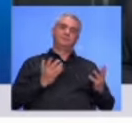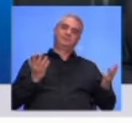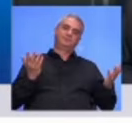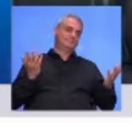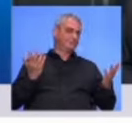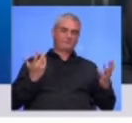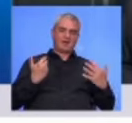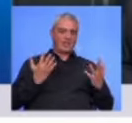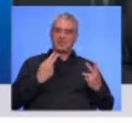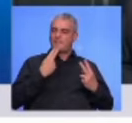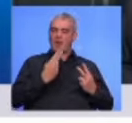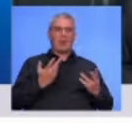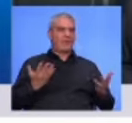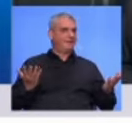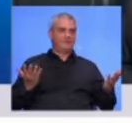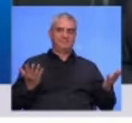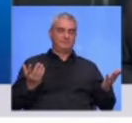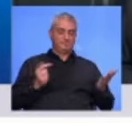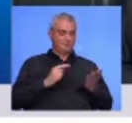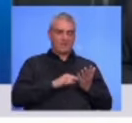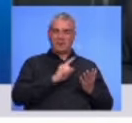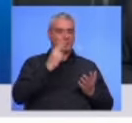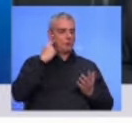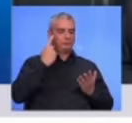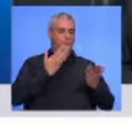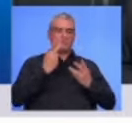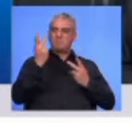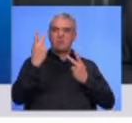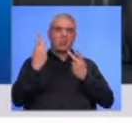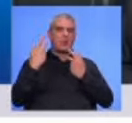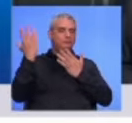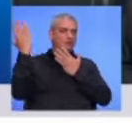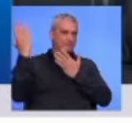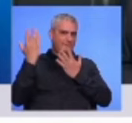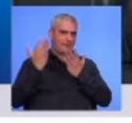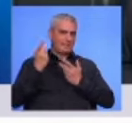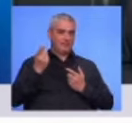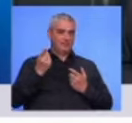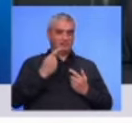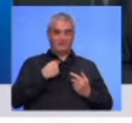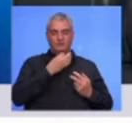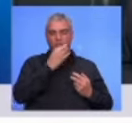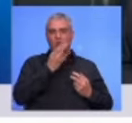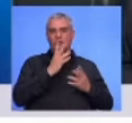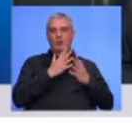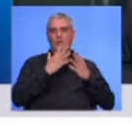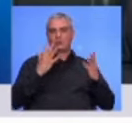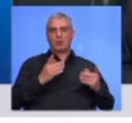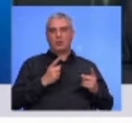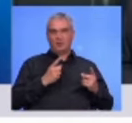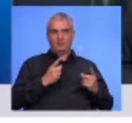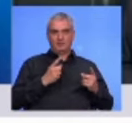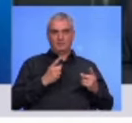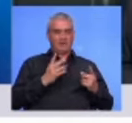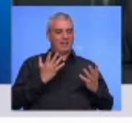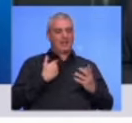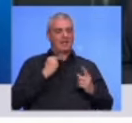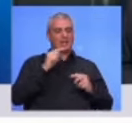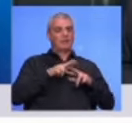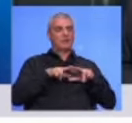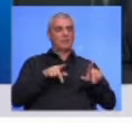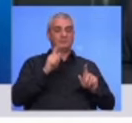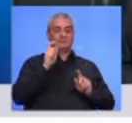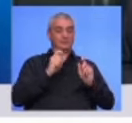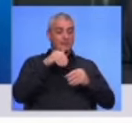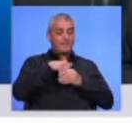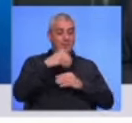אין מה להגיב, כי הם לא שווים את היחס הזה. אבל השאלה היותר גדולה פה היה לה, זה איך הגענו למצב שאזרחים בתוך